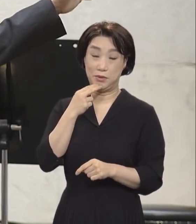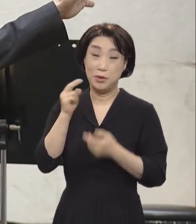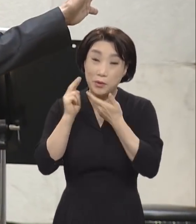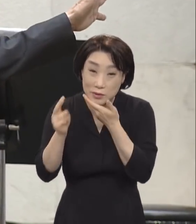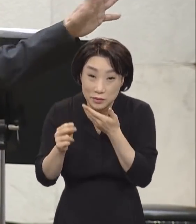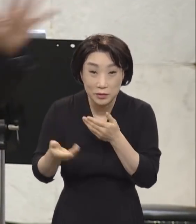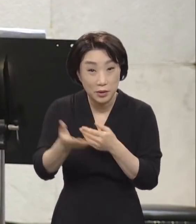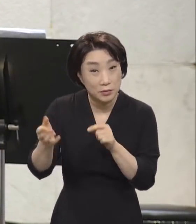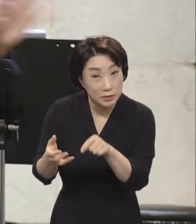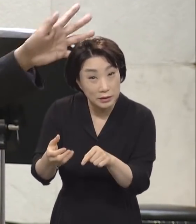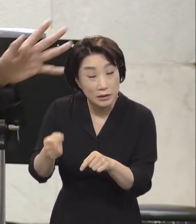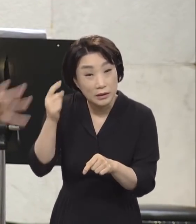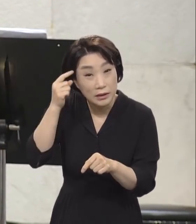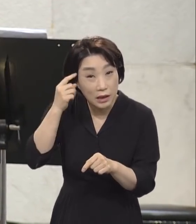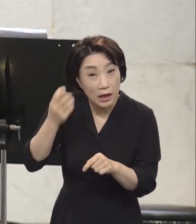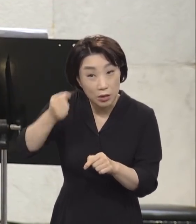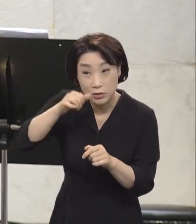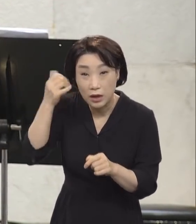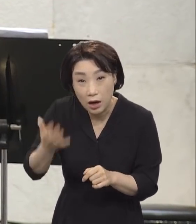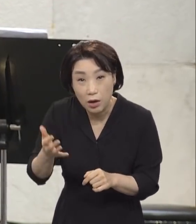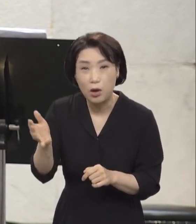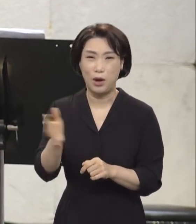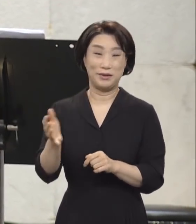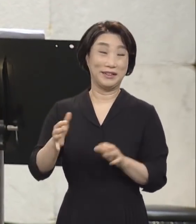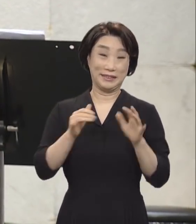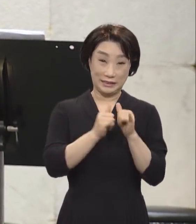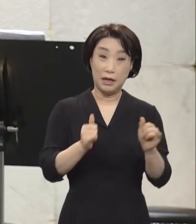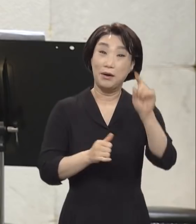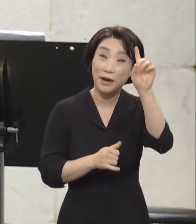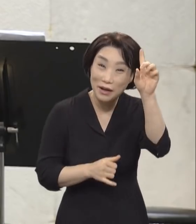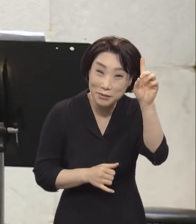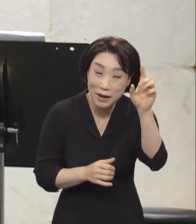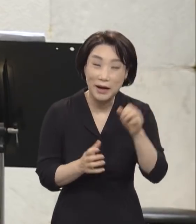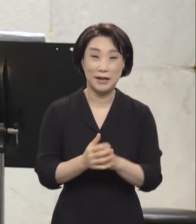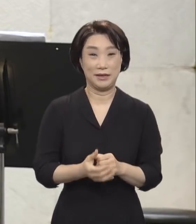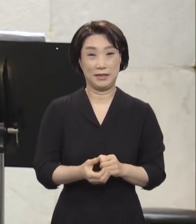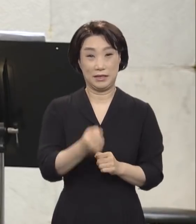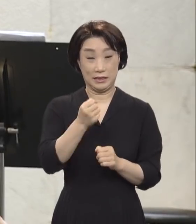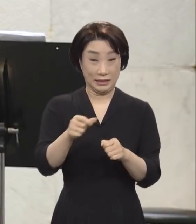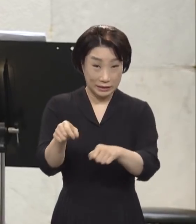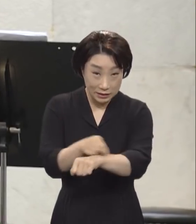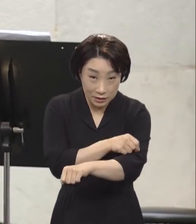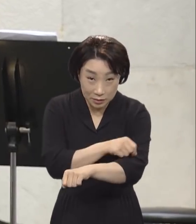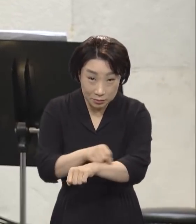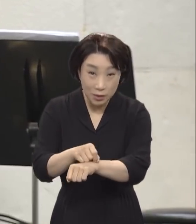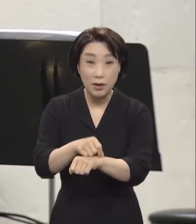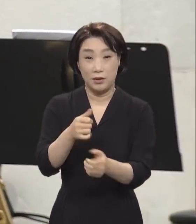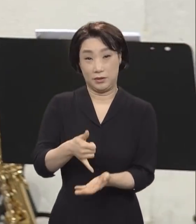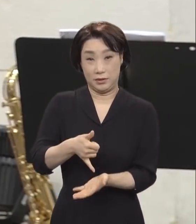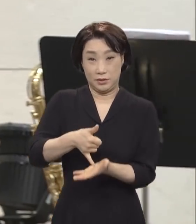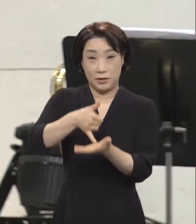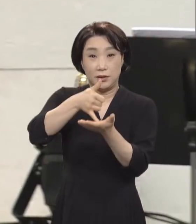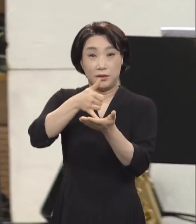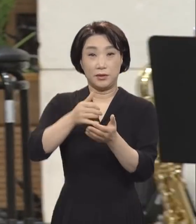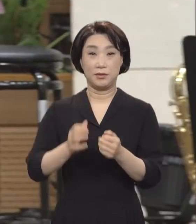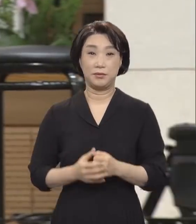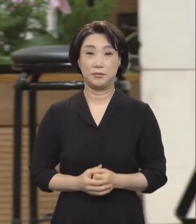원숭이 보셨습니까? 없어요. 그건 사람만 가진 특별한 인격입니다.